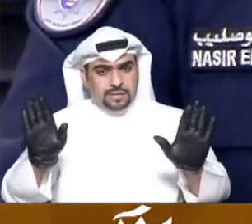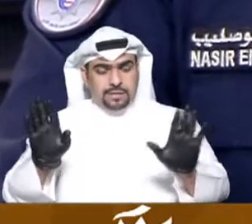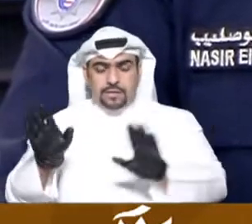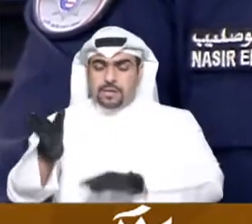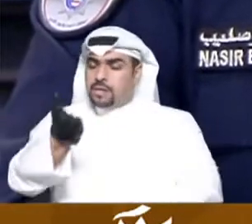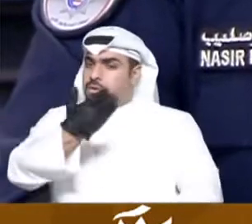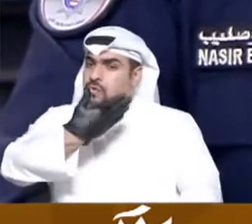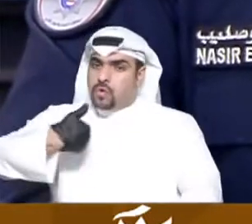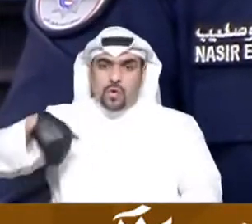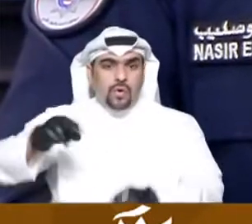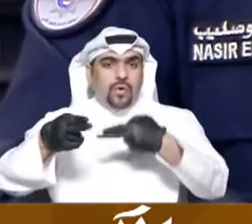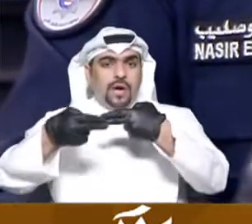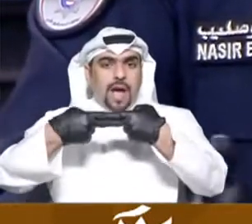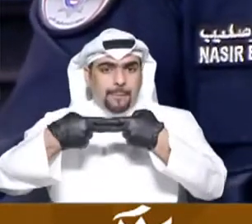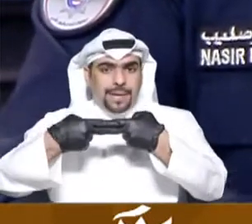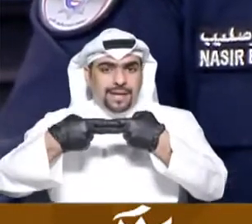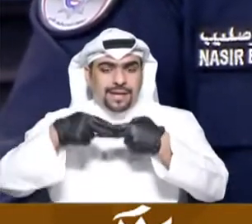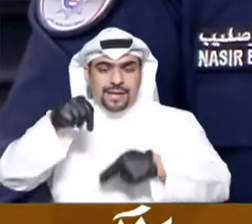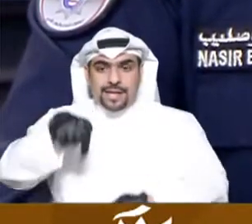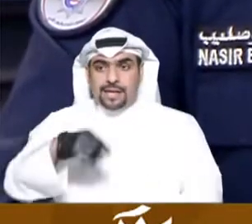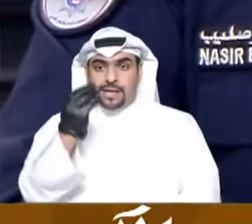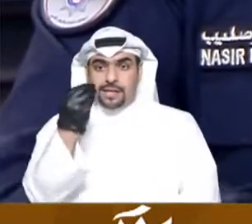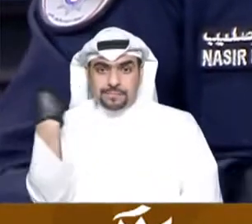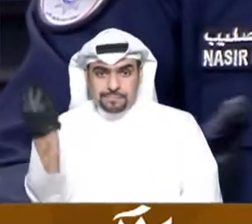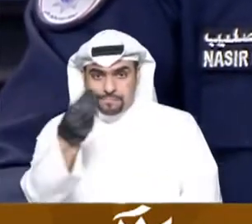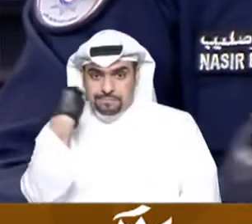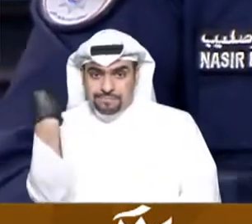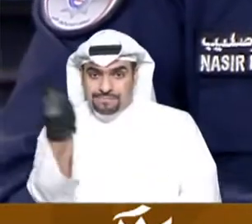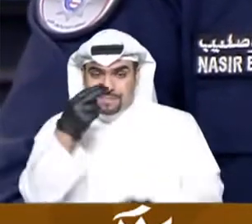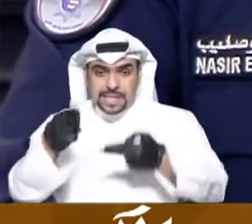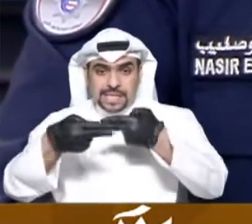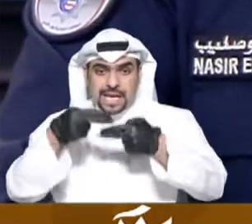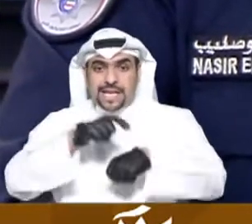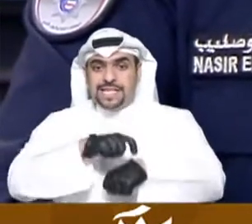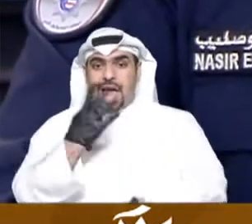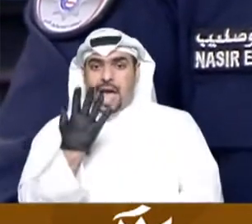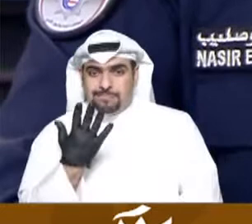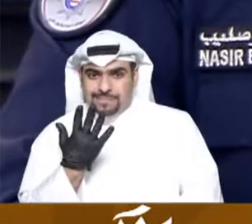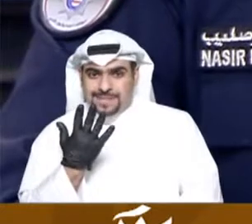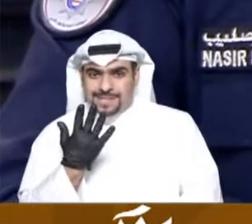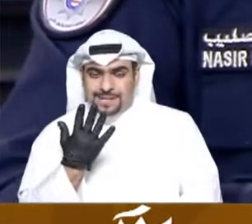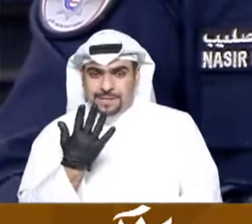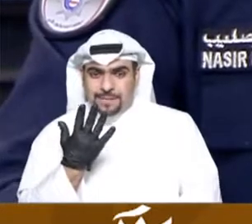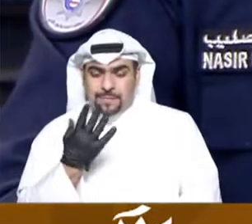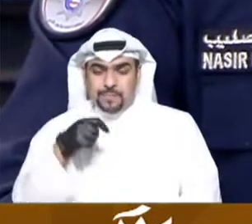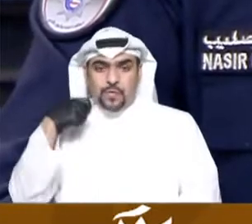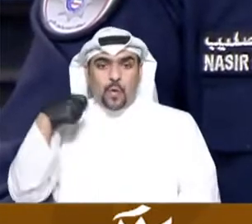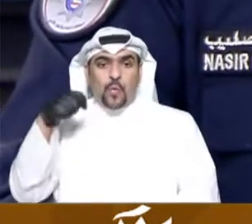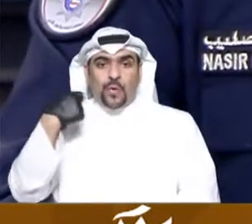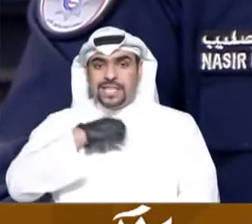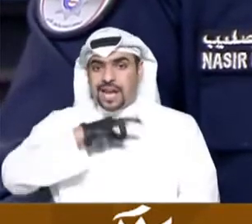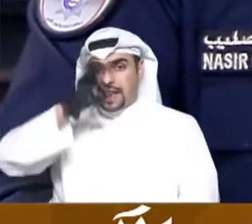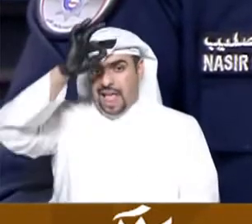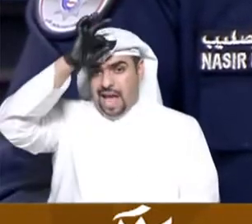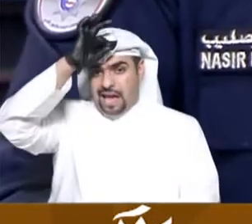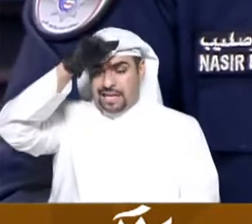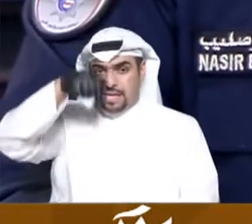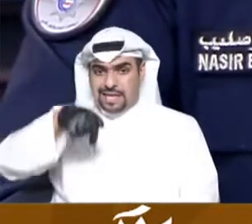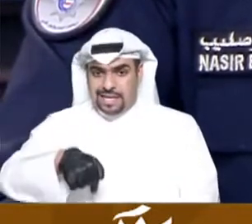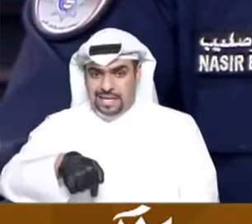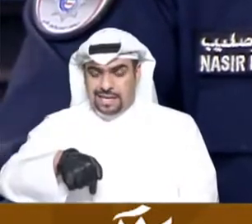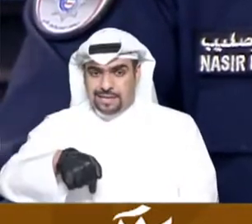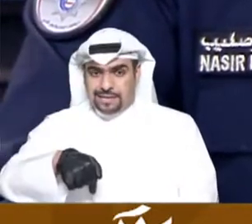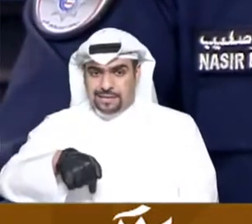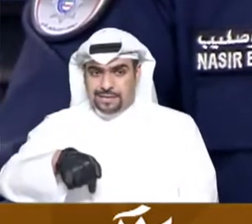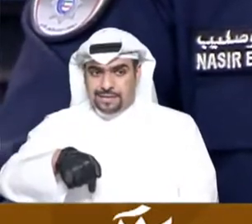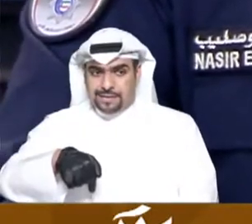الحجر او المنزلي. يمكن كوزاره الداخليه تم تسجيل للحجر المنزلي